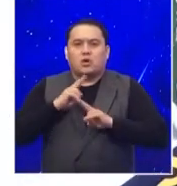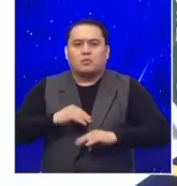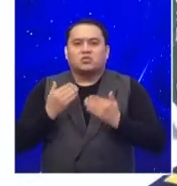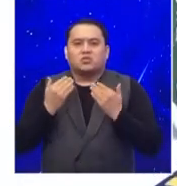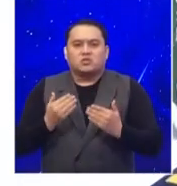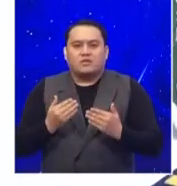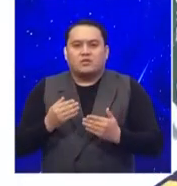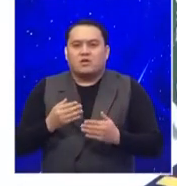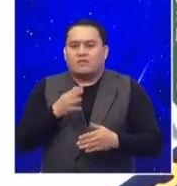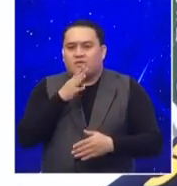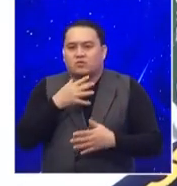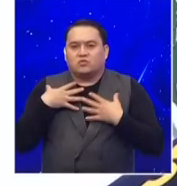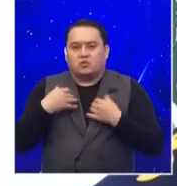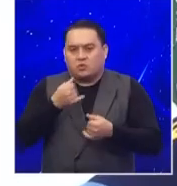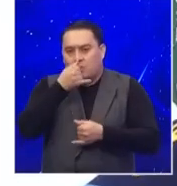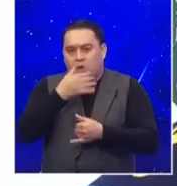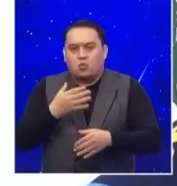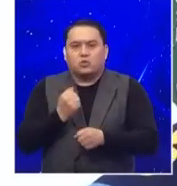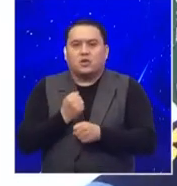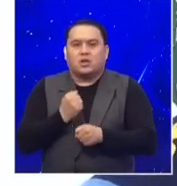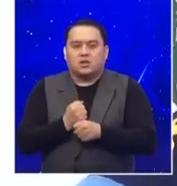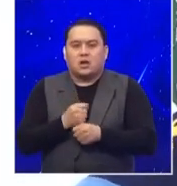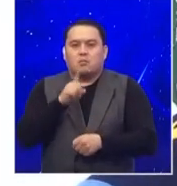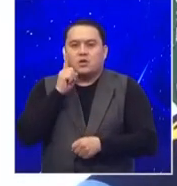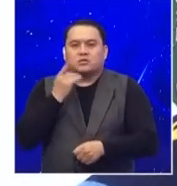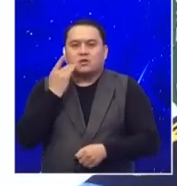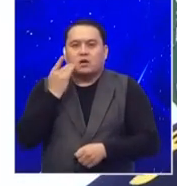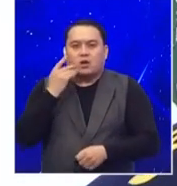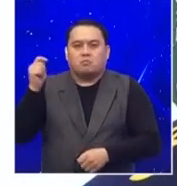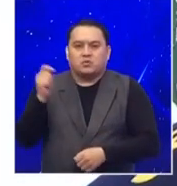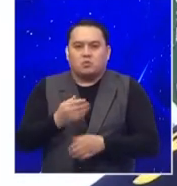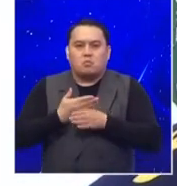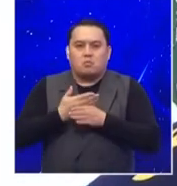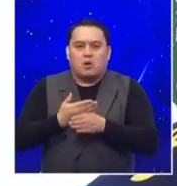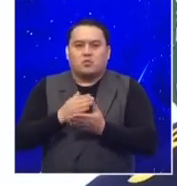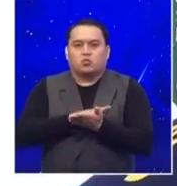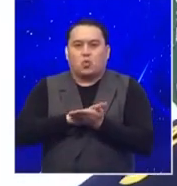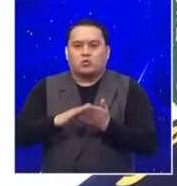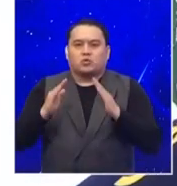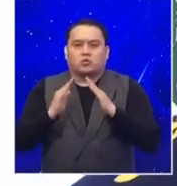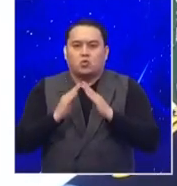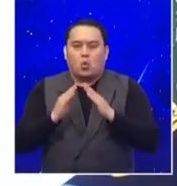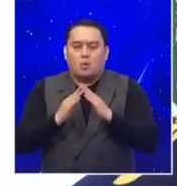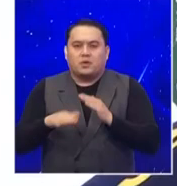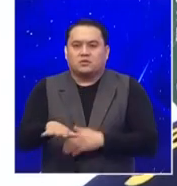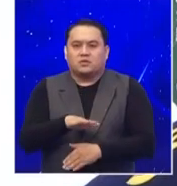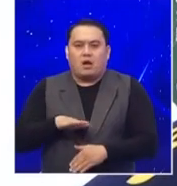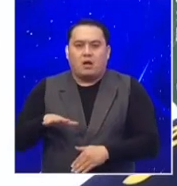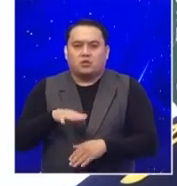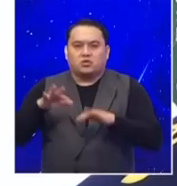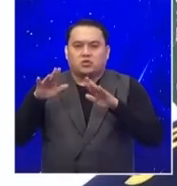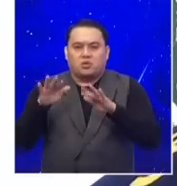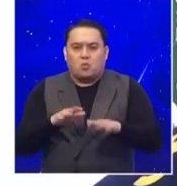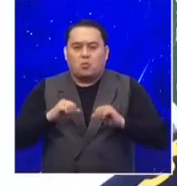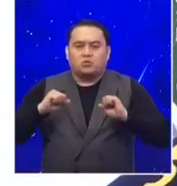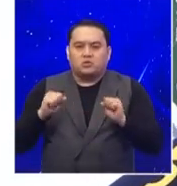сейчас, в силу возраста и здоровья, уже не могу этого делать. Молодежь постоянно приходит помочь мне убраться в доме и на прилегающем участке. И зимой, и